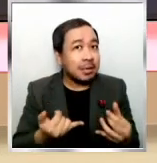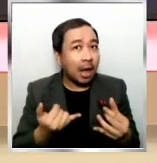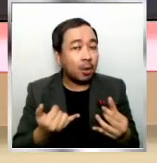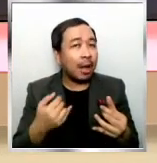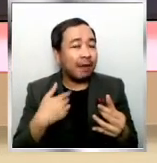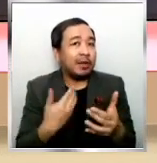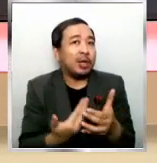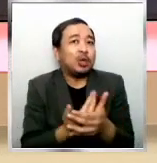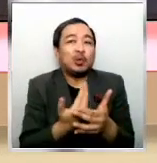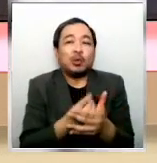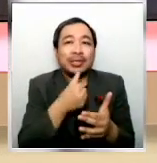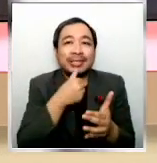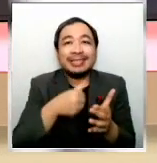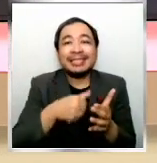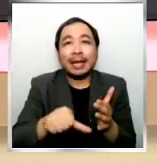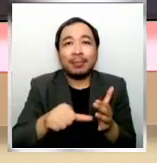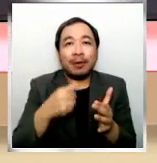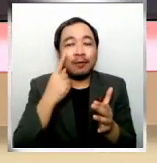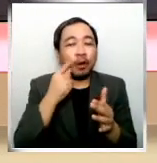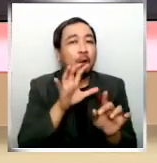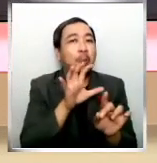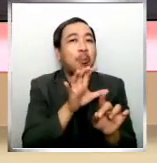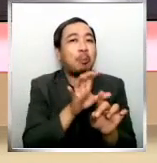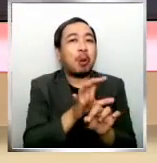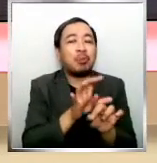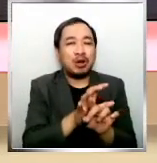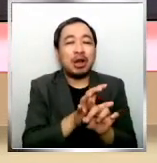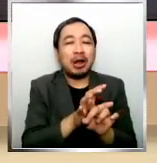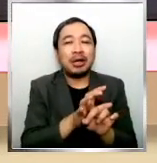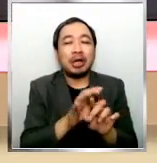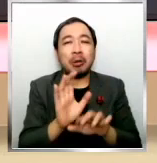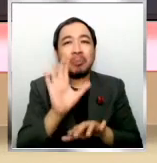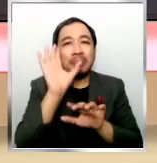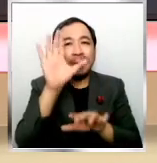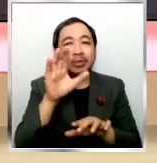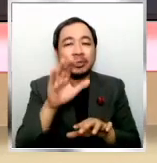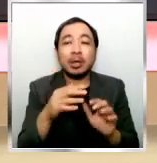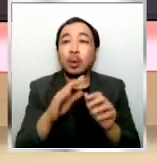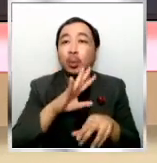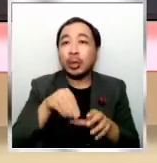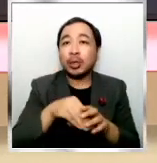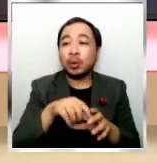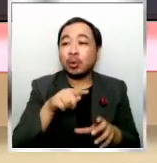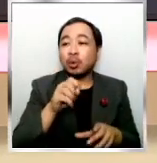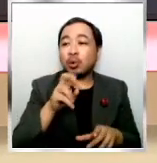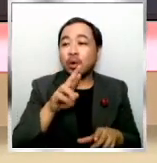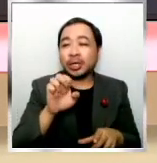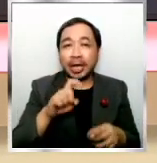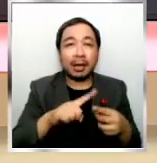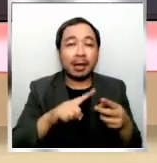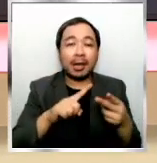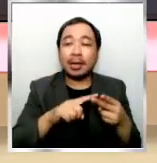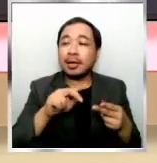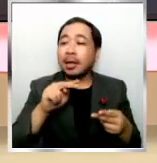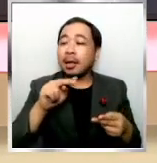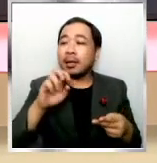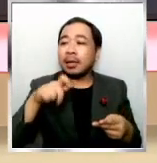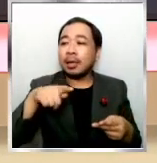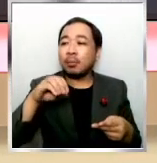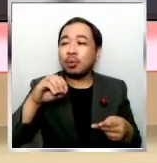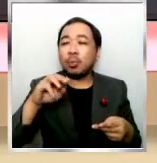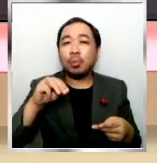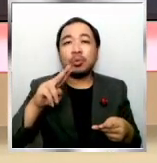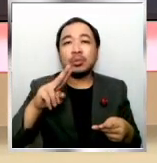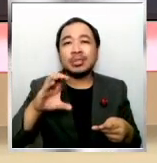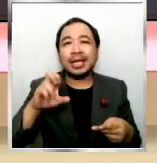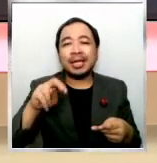Pinoy, kabilang ang mga Hall of Famer na sina Eugene Torre at Paeng Nepomuceno na gusto raw mag-iwan ng magandang alaala at